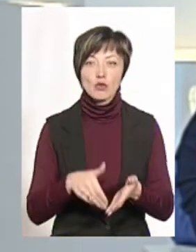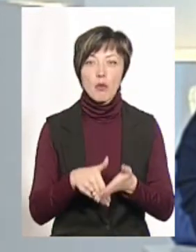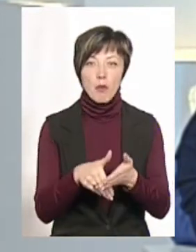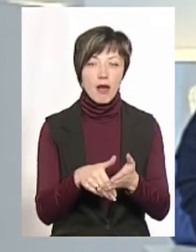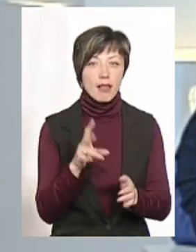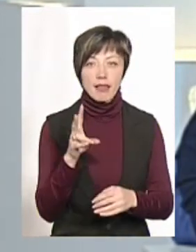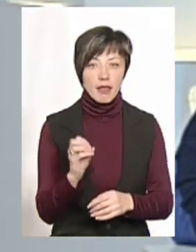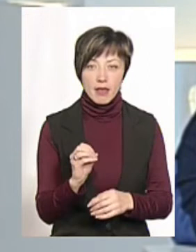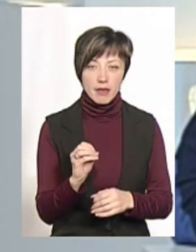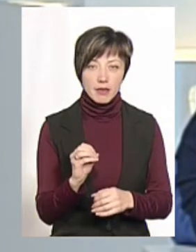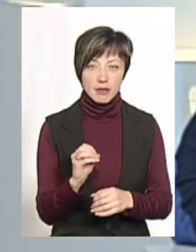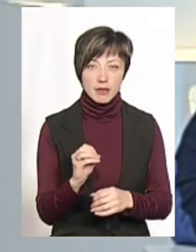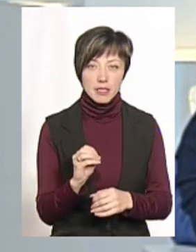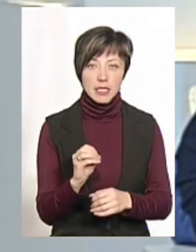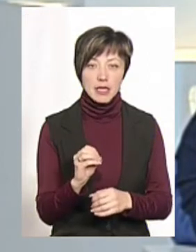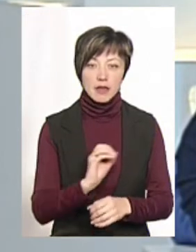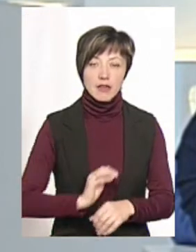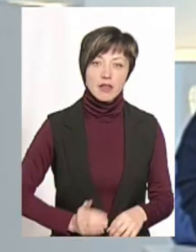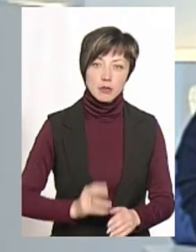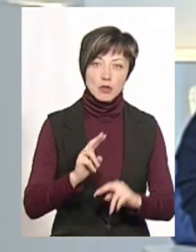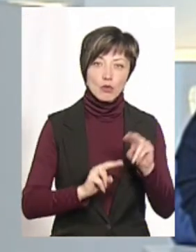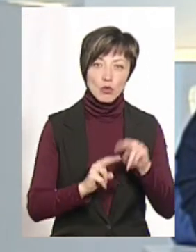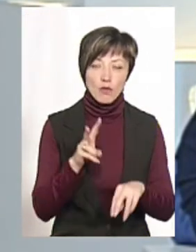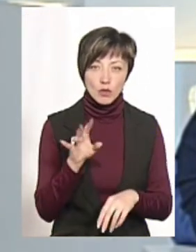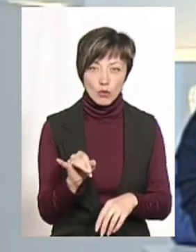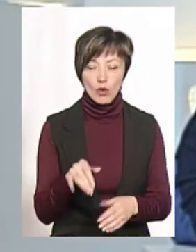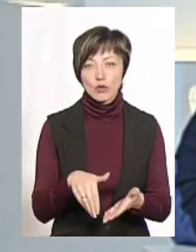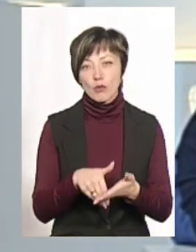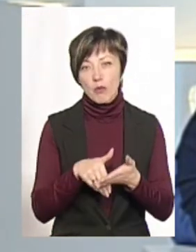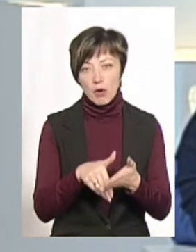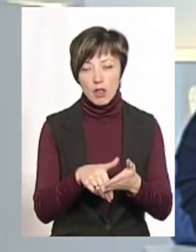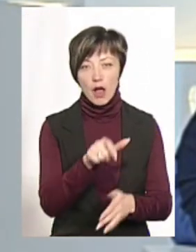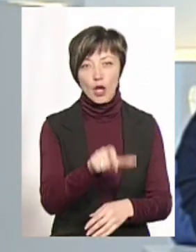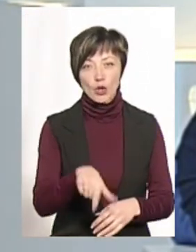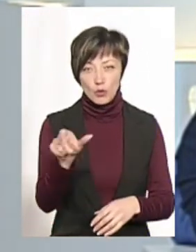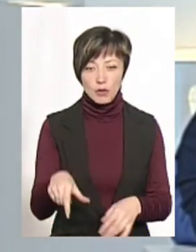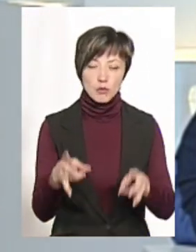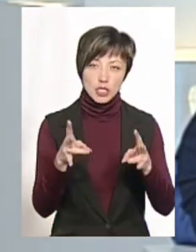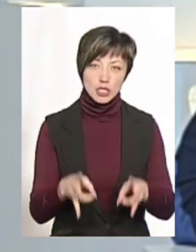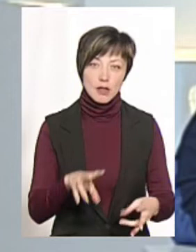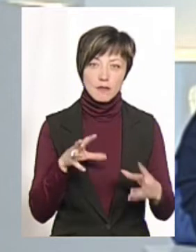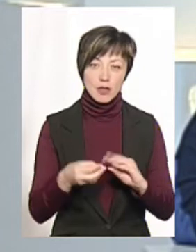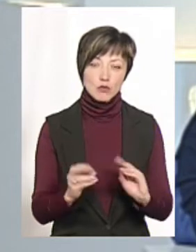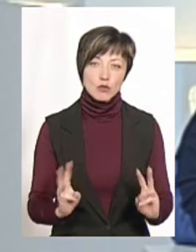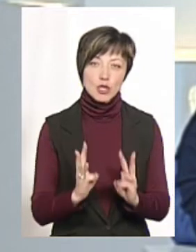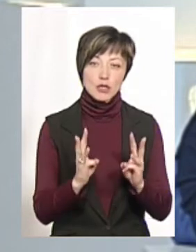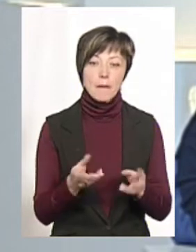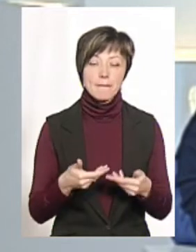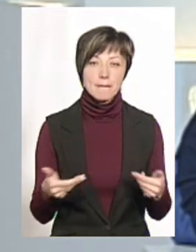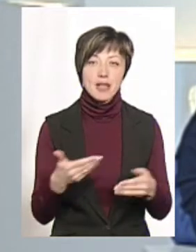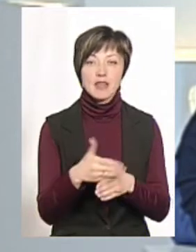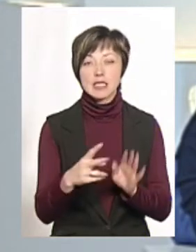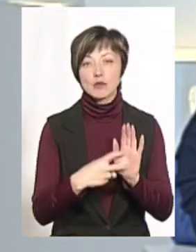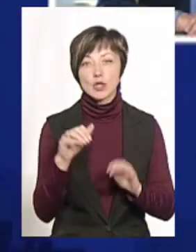допомагала не, скажімо там, забудовнику, Хмельницька міськрада допомогла людям, які пострадали внаслідок пожежі. Ми виділили